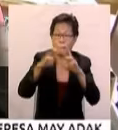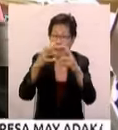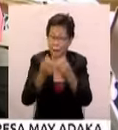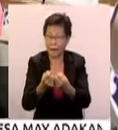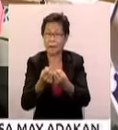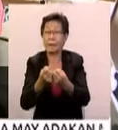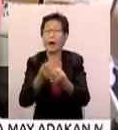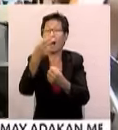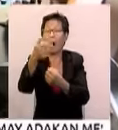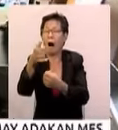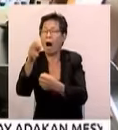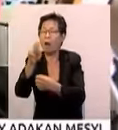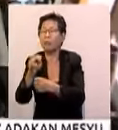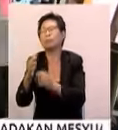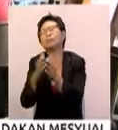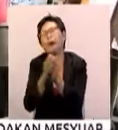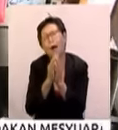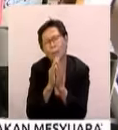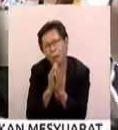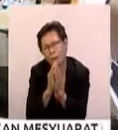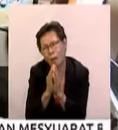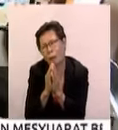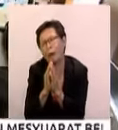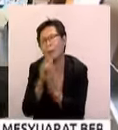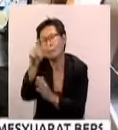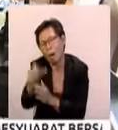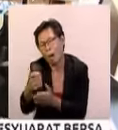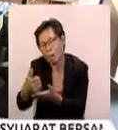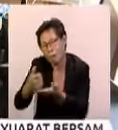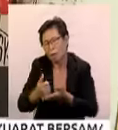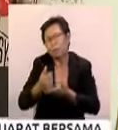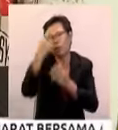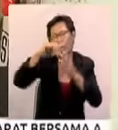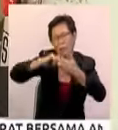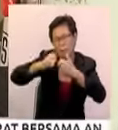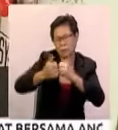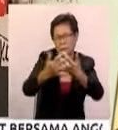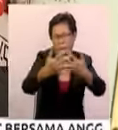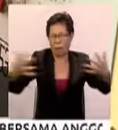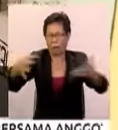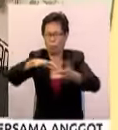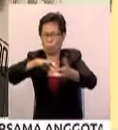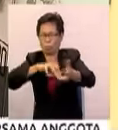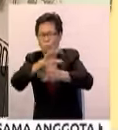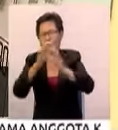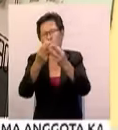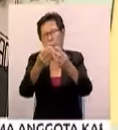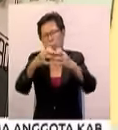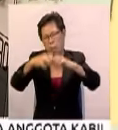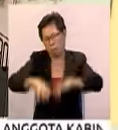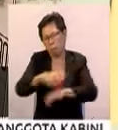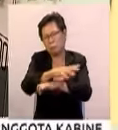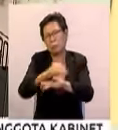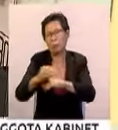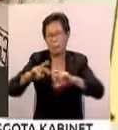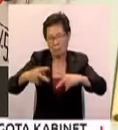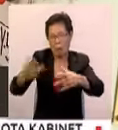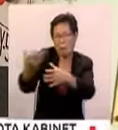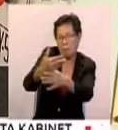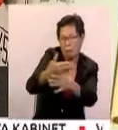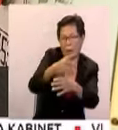Muhammad Ibrahim merayu pihak yang berkenaan membantunya mengatasi masalah pagar bengkel ini yang rosak dan reput serta mengundang ancaman